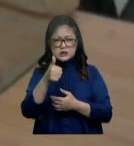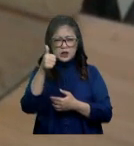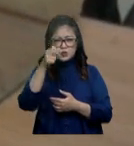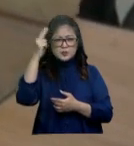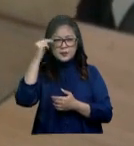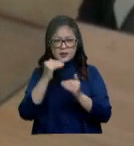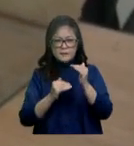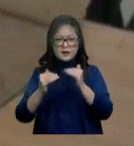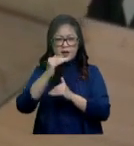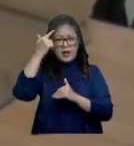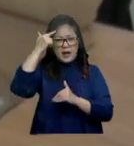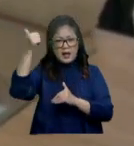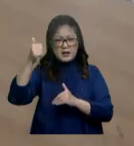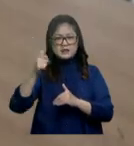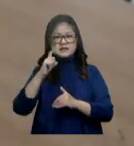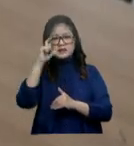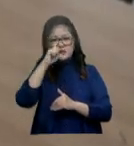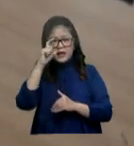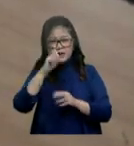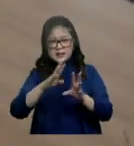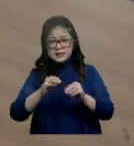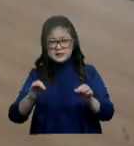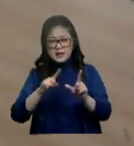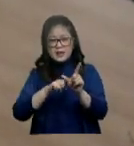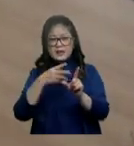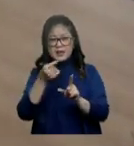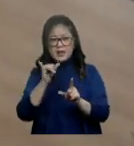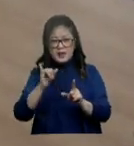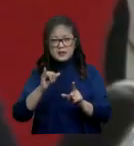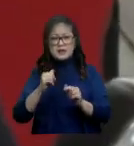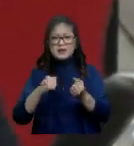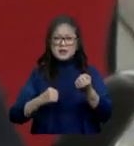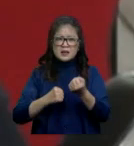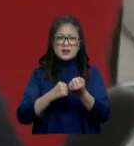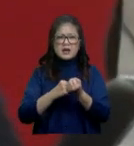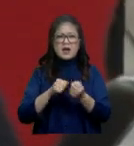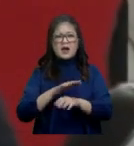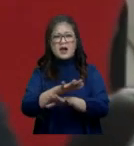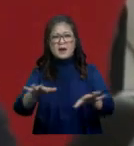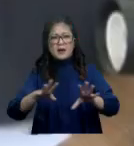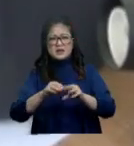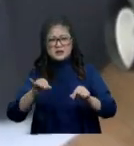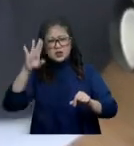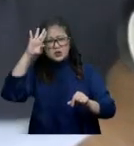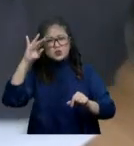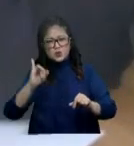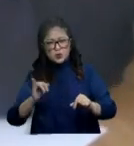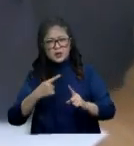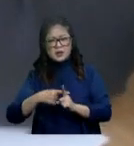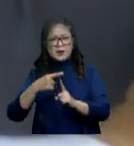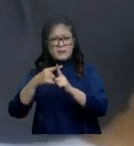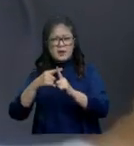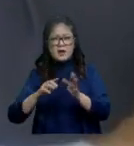dalam meningkatkan keahlian pencari kerja Yeri menilai tantangan ke depan lapangan pekerjaan akan Kian sulit kemajuan